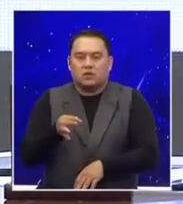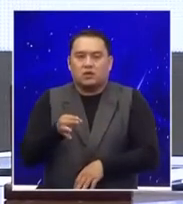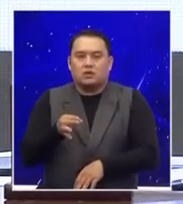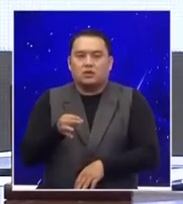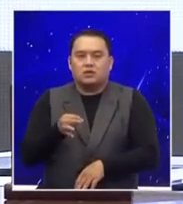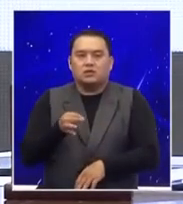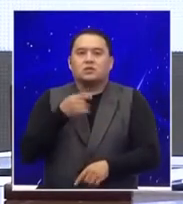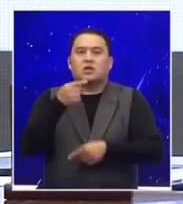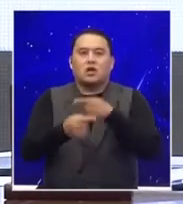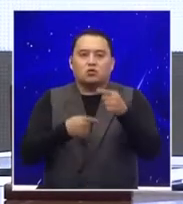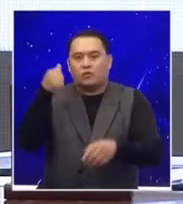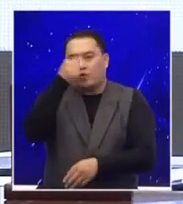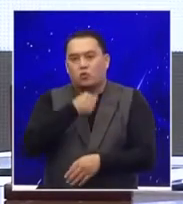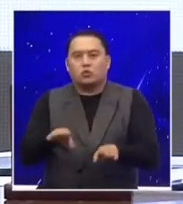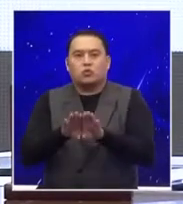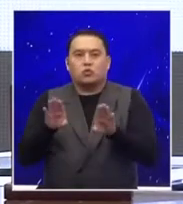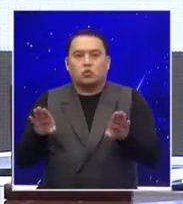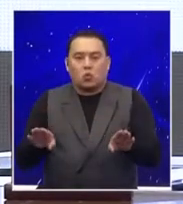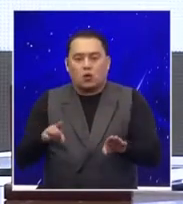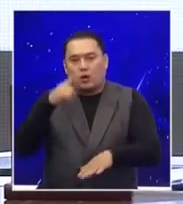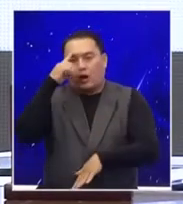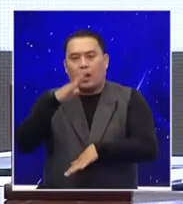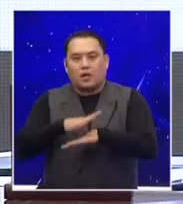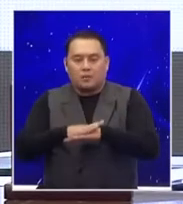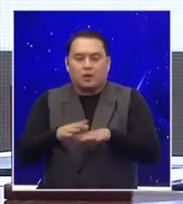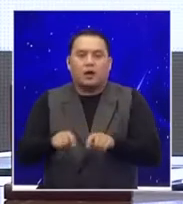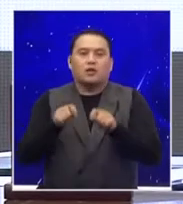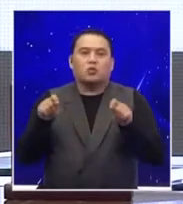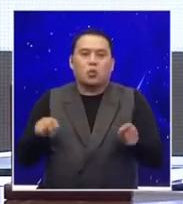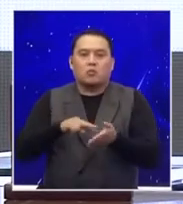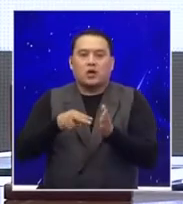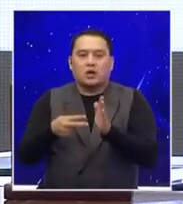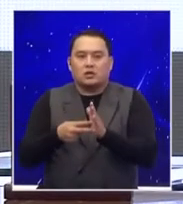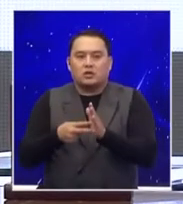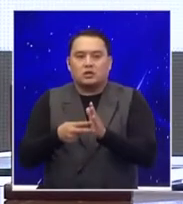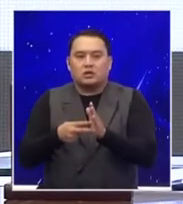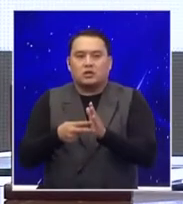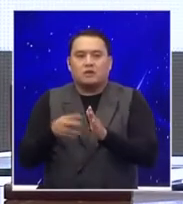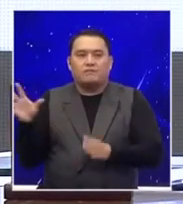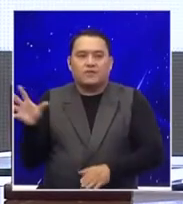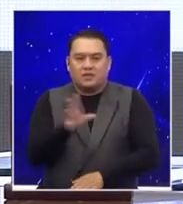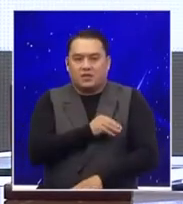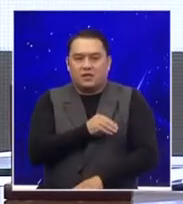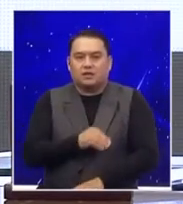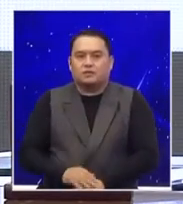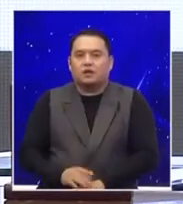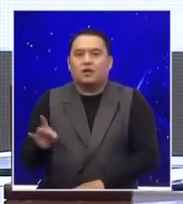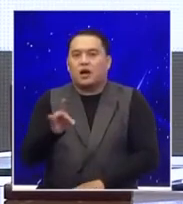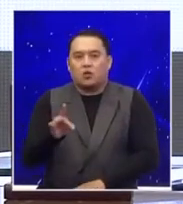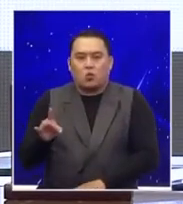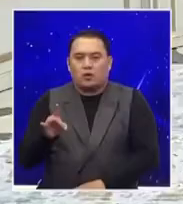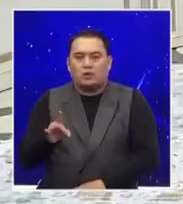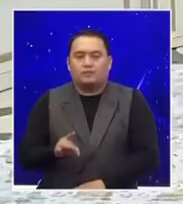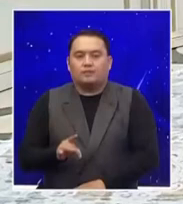конца этого года подобные сервисные акиматы мы планируем открыть везде, во всех районах